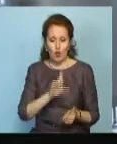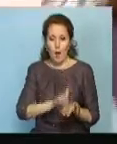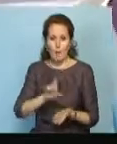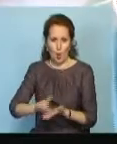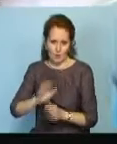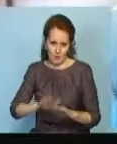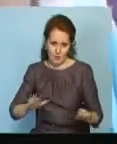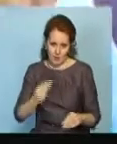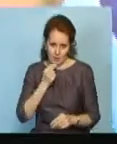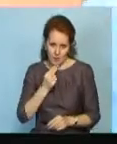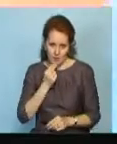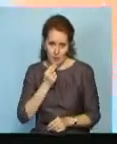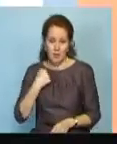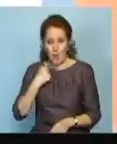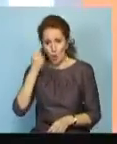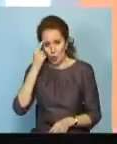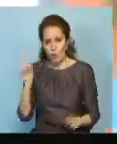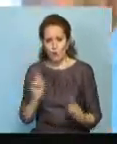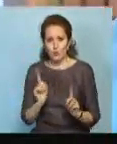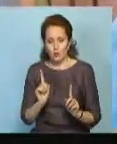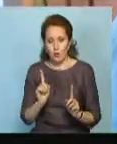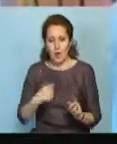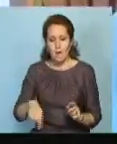питания. И я думаю, что мы можем